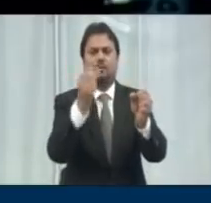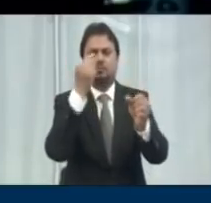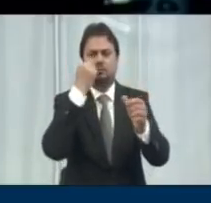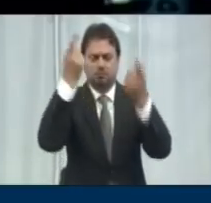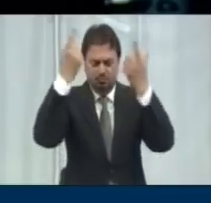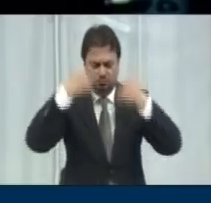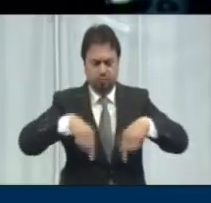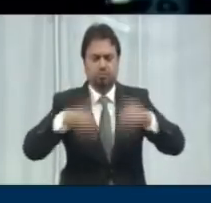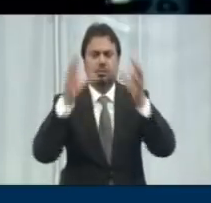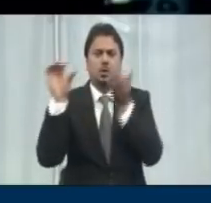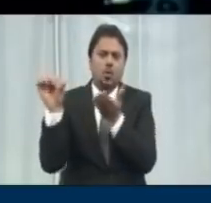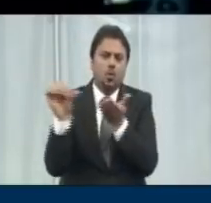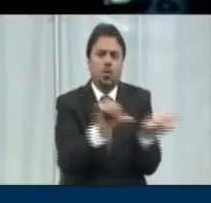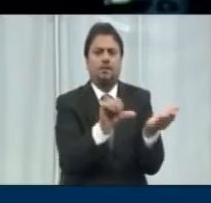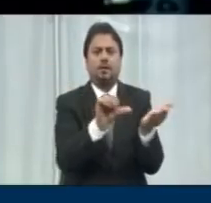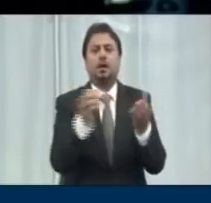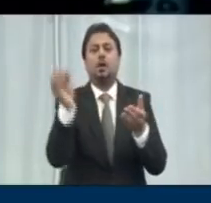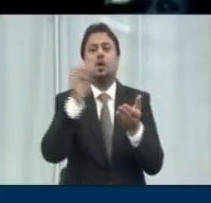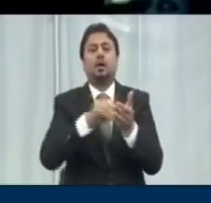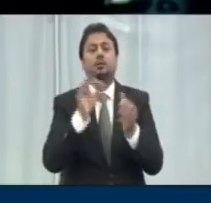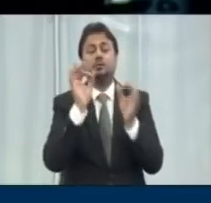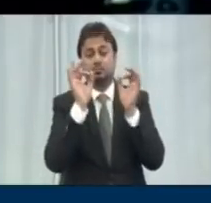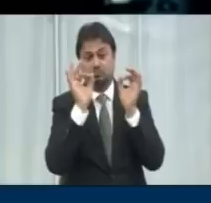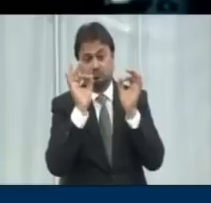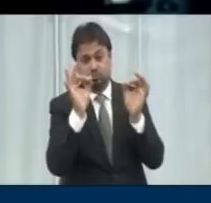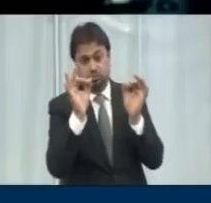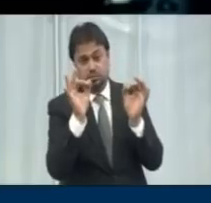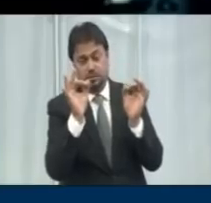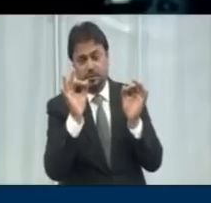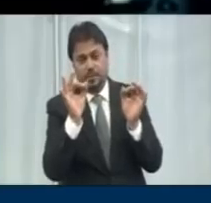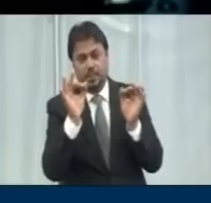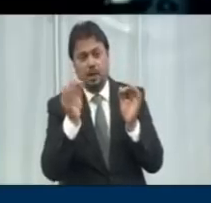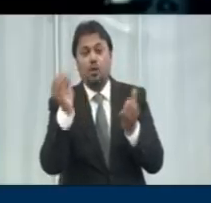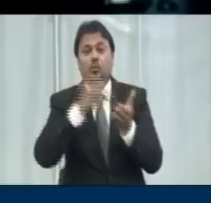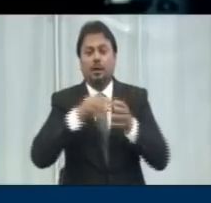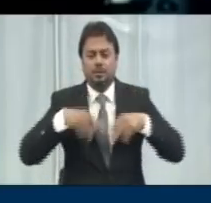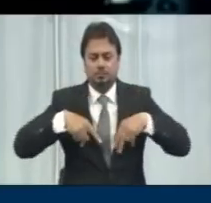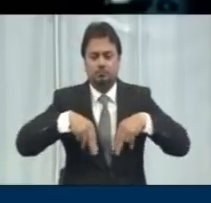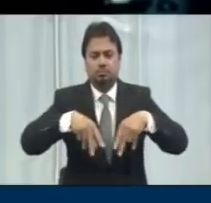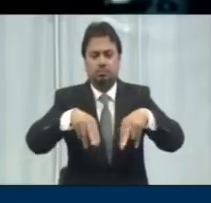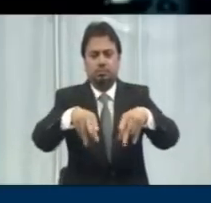استقبال الوفد البابوي. سوف يصادف أيضا خلال